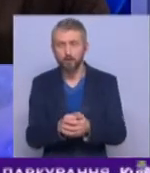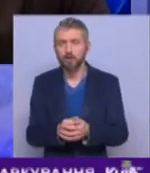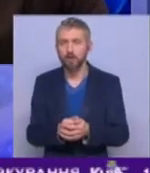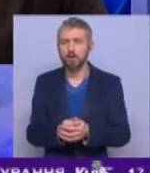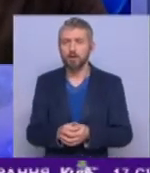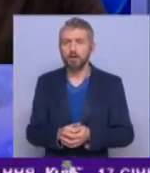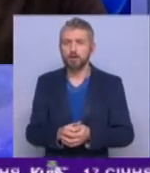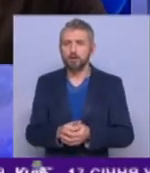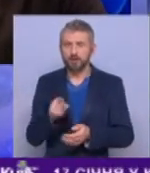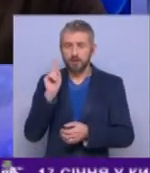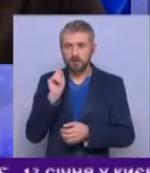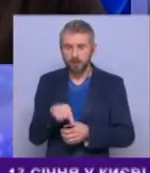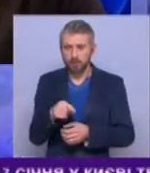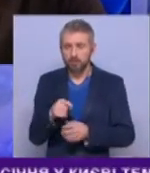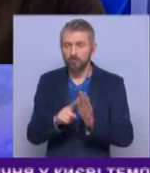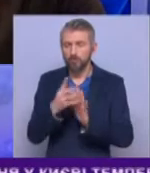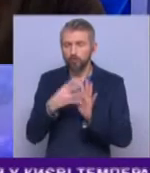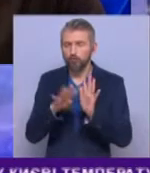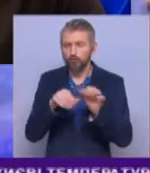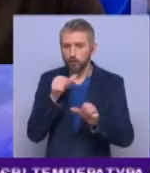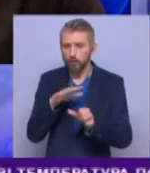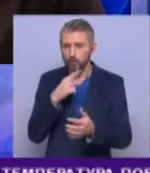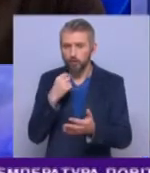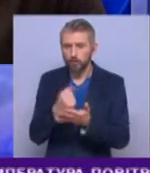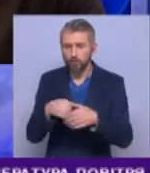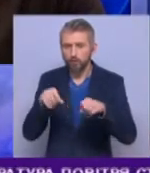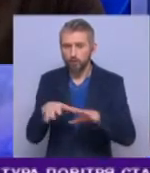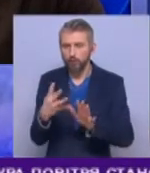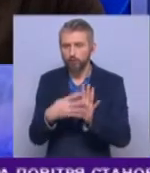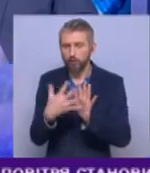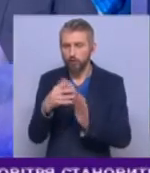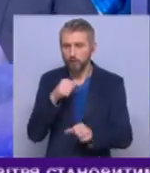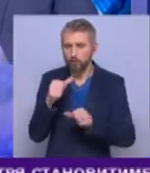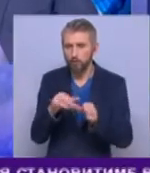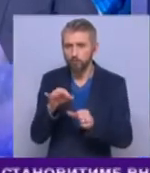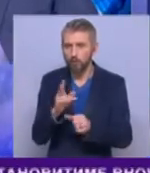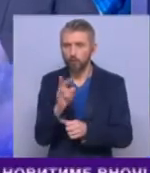року, каже, ви знаєте, з 94-го року була прийнята постанова 95-го року про